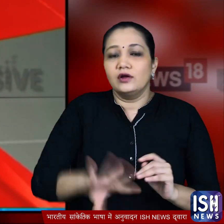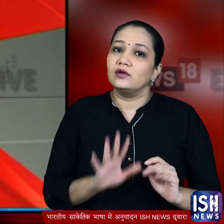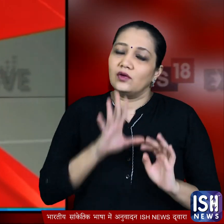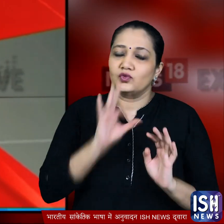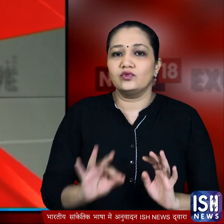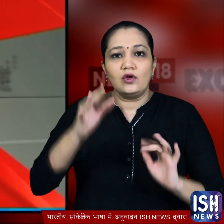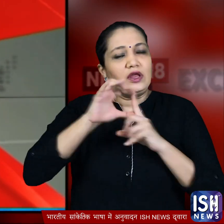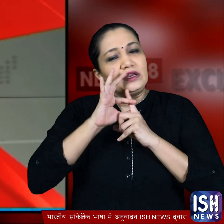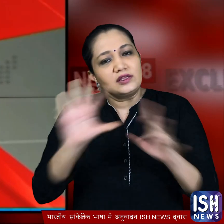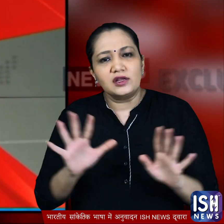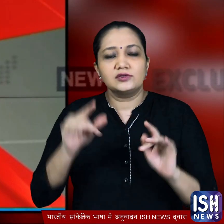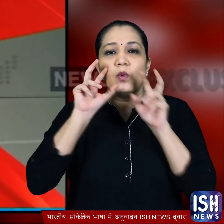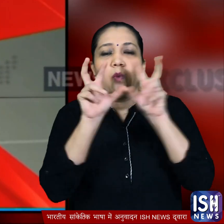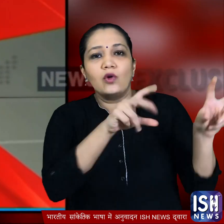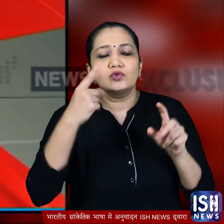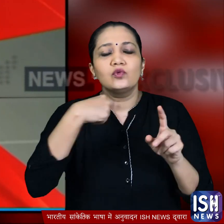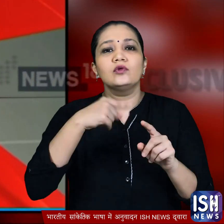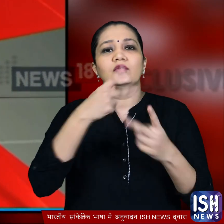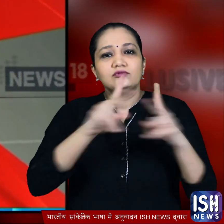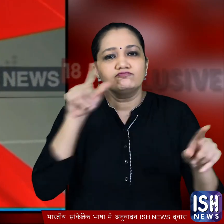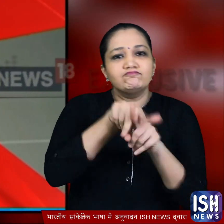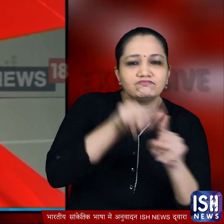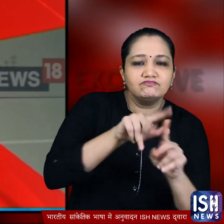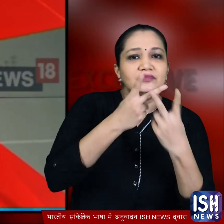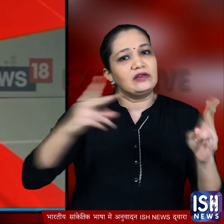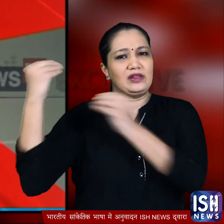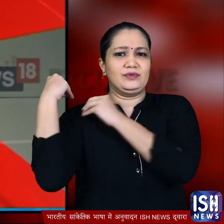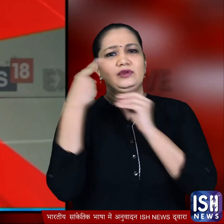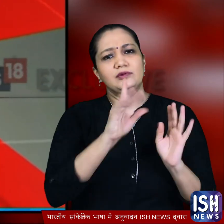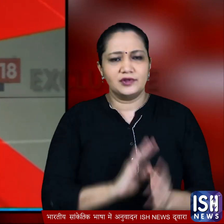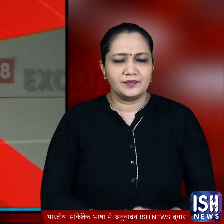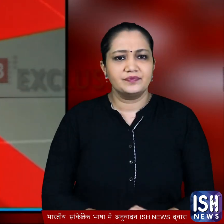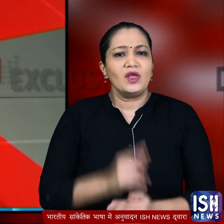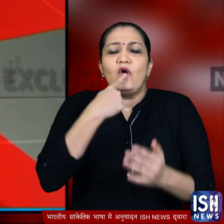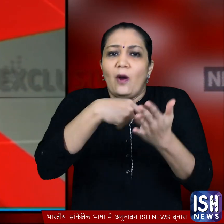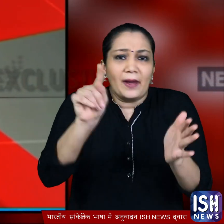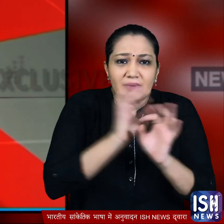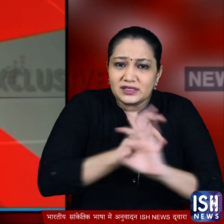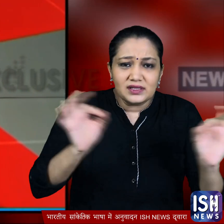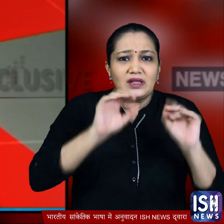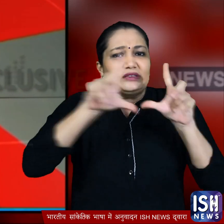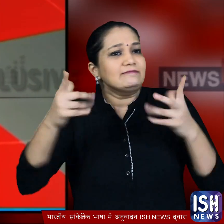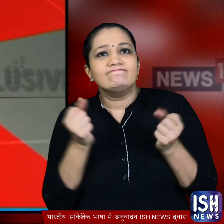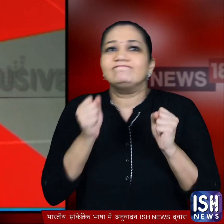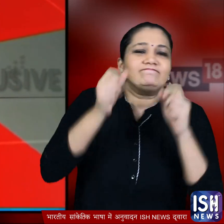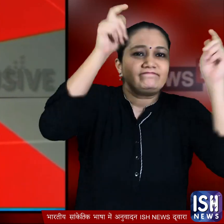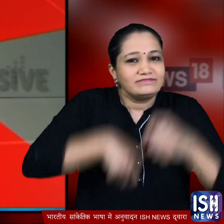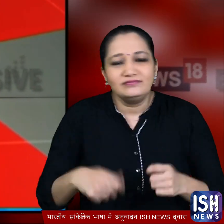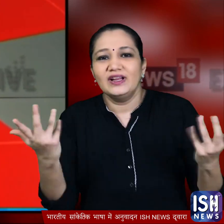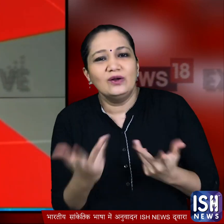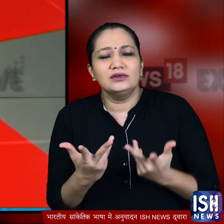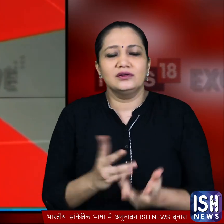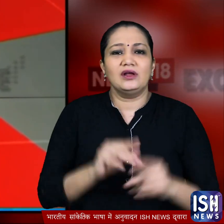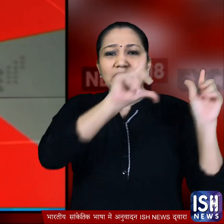बनकर खड़ी है, जिनकी निगरानी रखने की जिम्मेदारी शहरों के प्रशासन या नगर निगमों की है, जो बिना मंजूरी वाली होर्डिंग के सामने बेबस है, क्योंकि